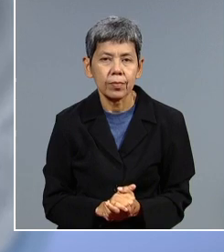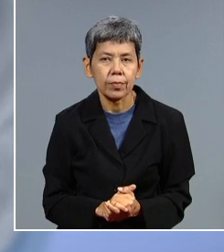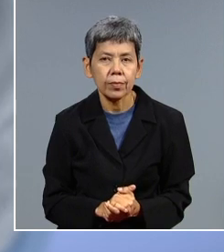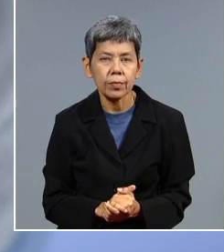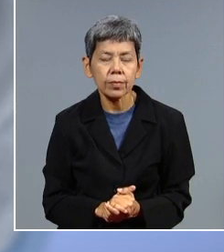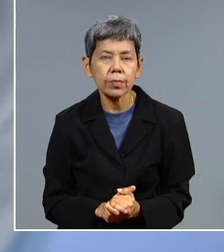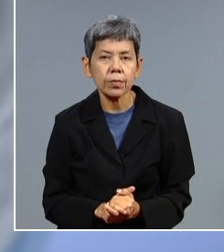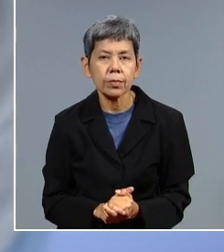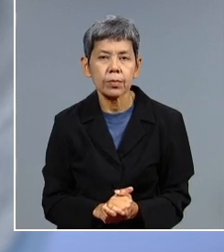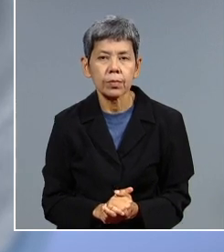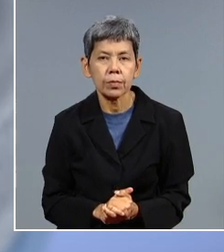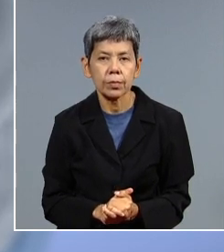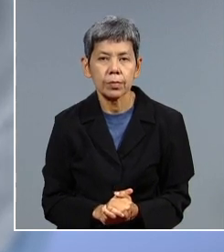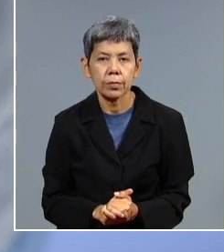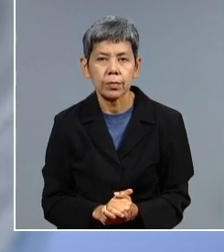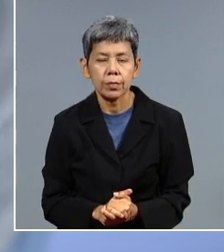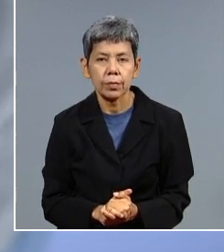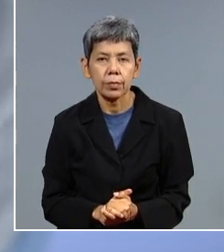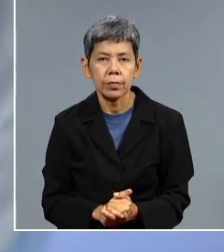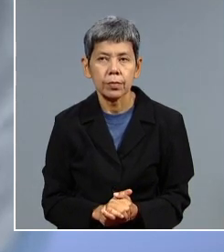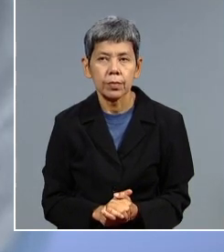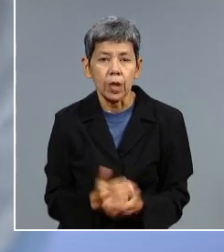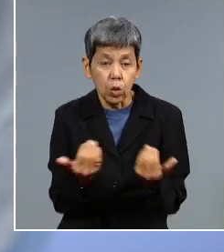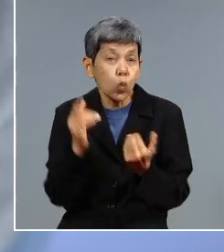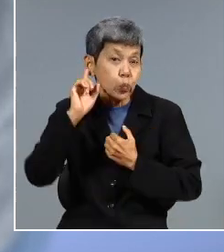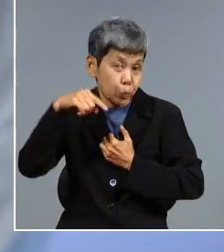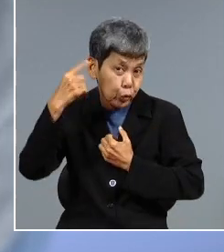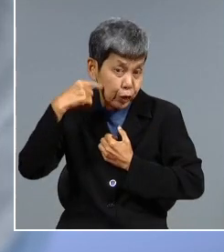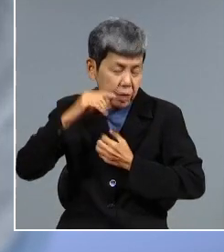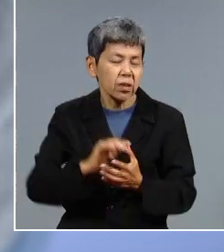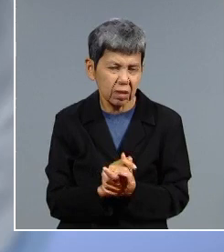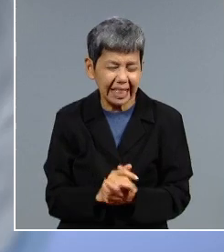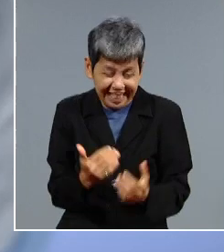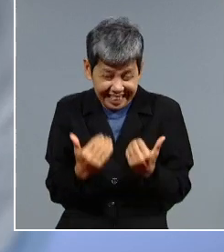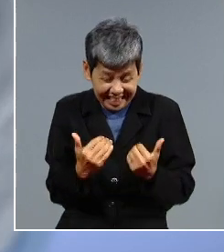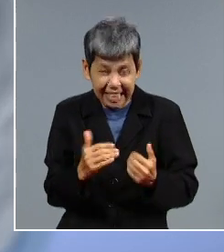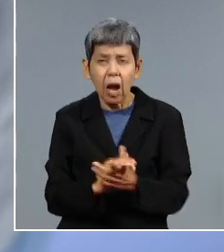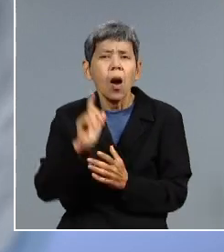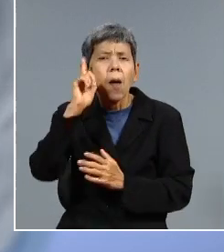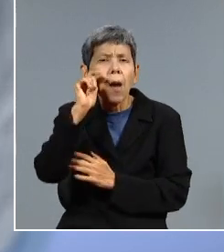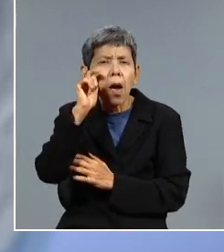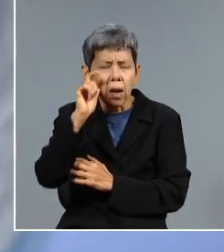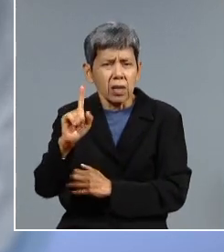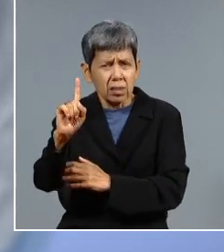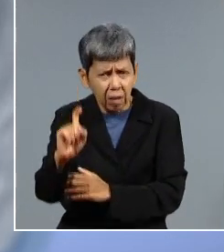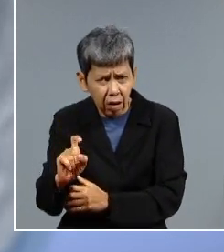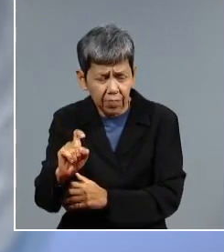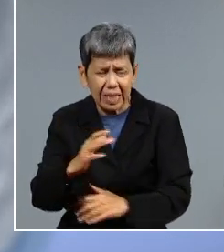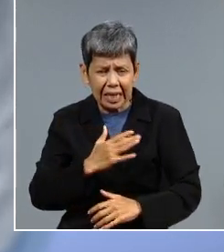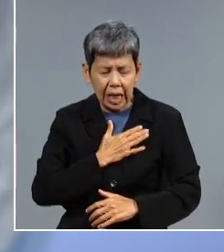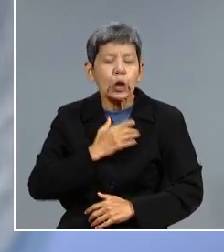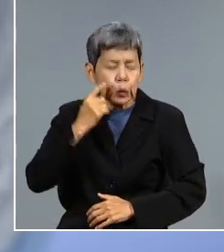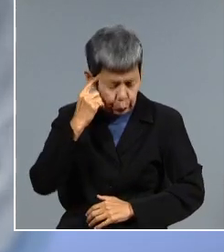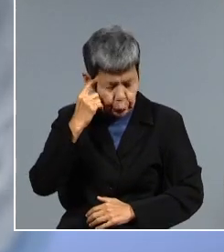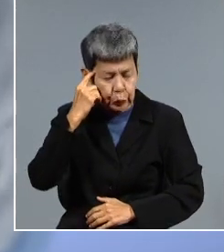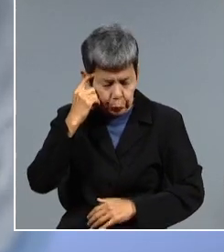เนี่ยฮะคือคือทางลูกสาวเองก็บอกว่าน้าวินาทีที่คุณแม่ถูกหญิงเนี่ยตัวเองรู้